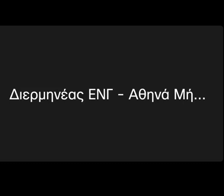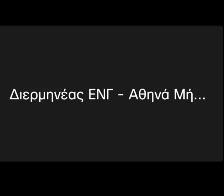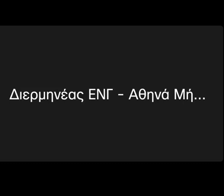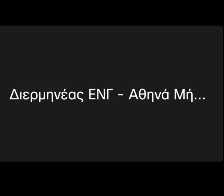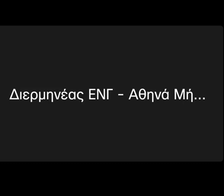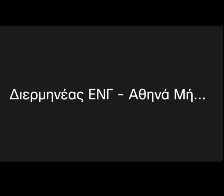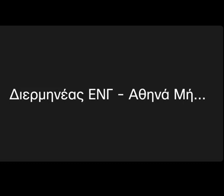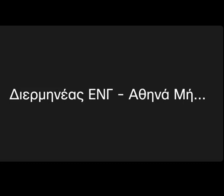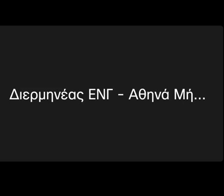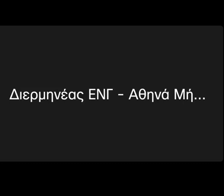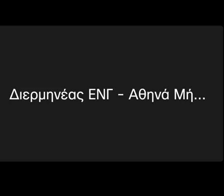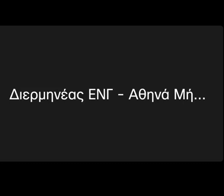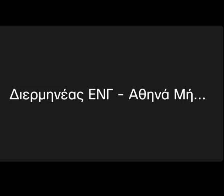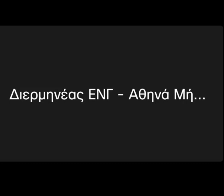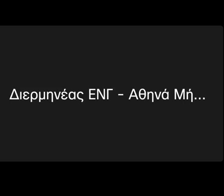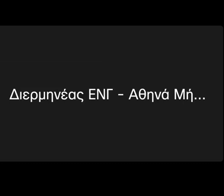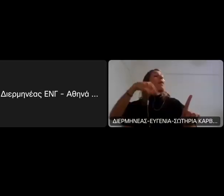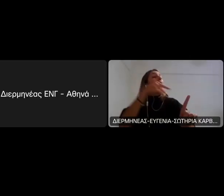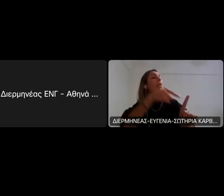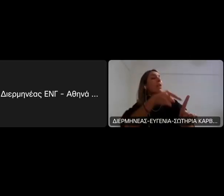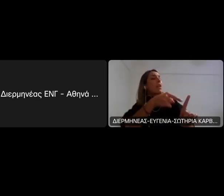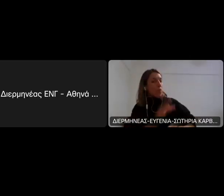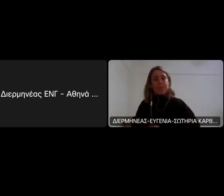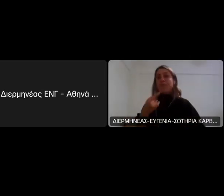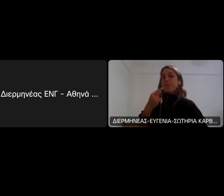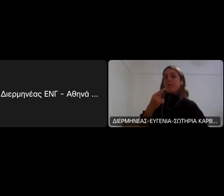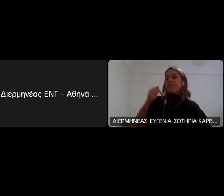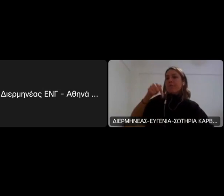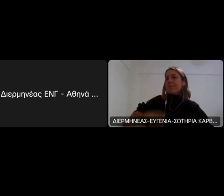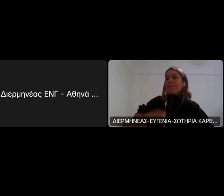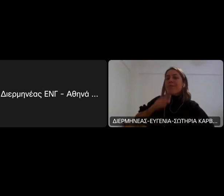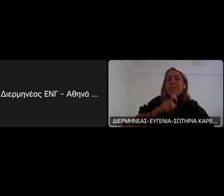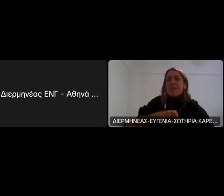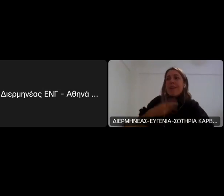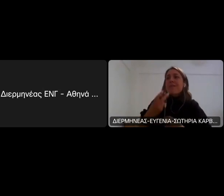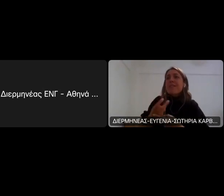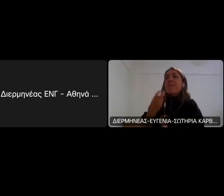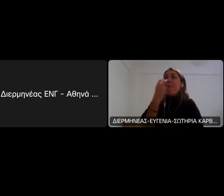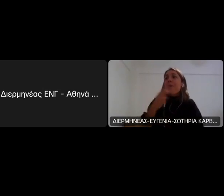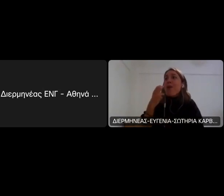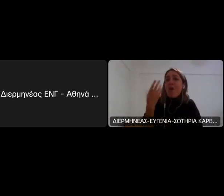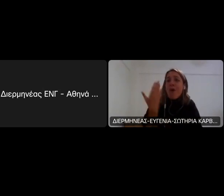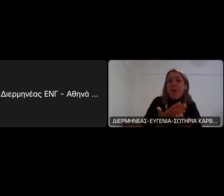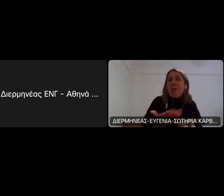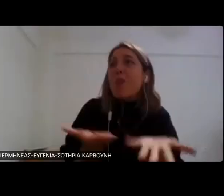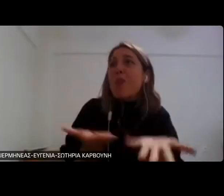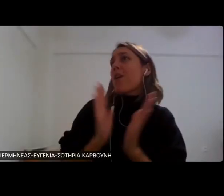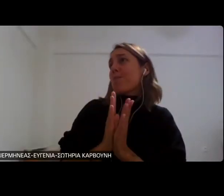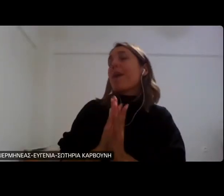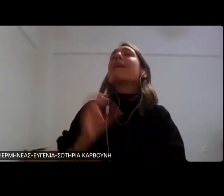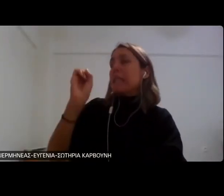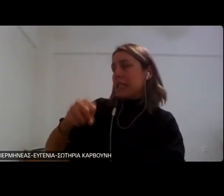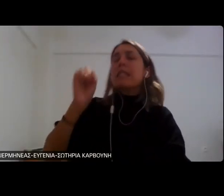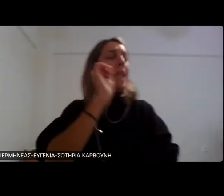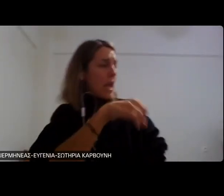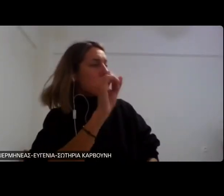Σχολιάσω κάτι που είπε η κυρία Παυλίδου. Την έχουμε δεδομένα τώρα στη διάθεσή μας για να απαντήσουμε σε αυτό. Ναι, ακριβώς. Γι' αυτό, γι' αυτό.